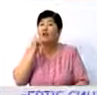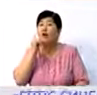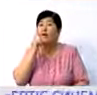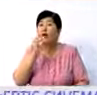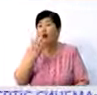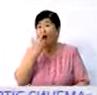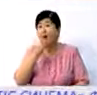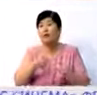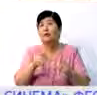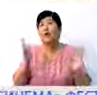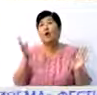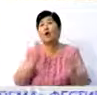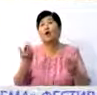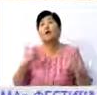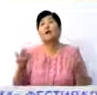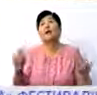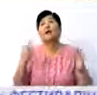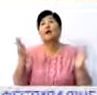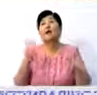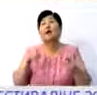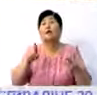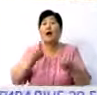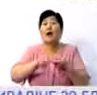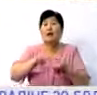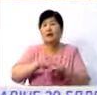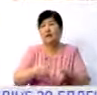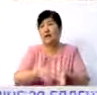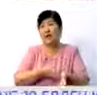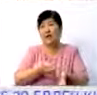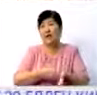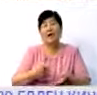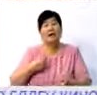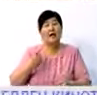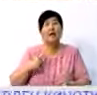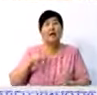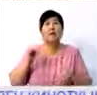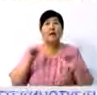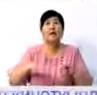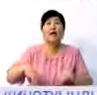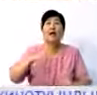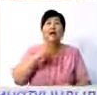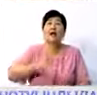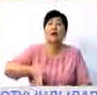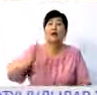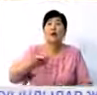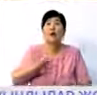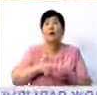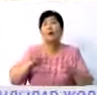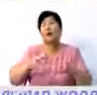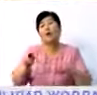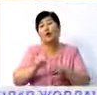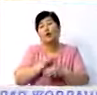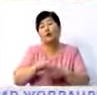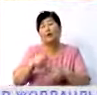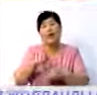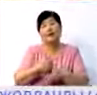Соның себебімен таза ауада тынығып, табиғатпен етене араласулары кемшін. Сала мамандарының басын қосқан аймақтық семинар осы олқылықты түзетуге